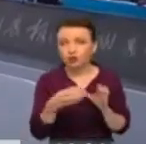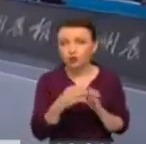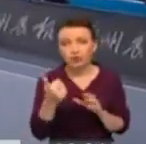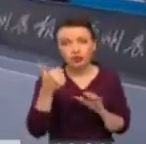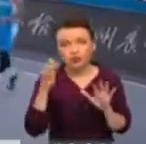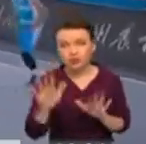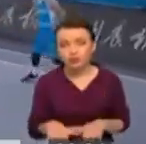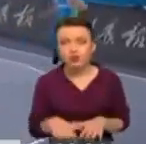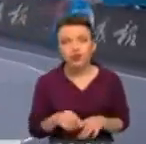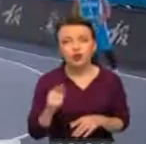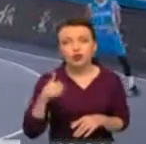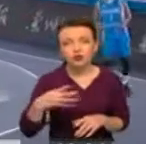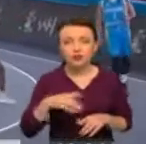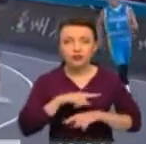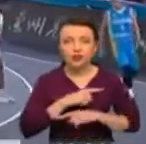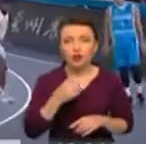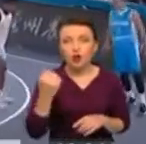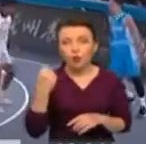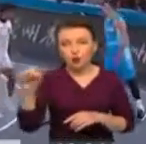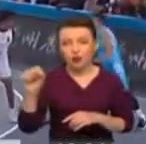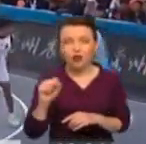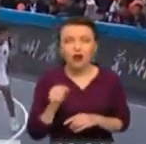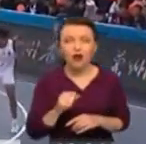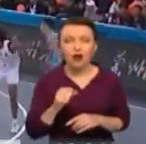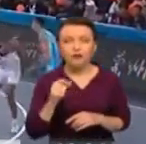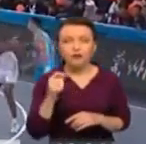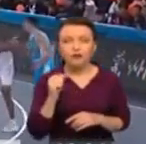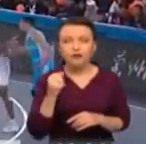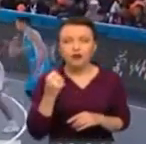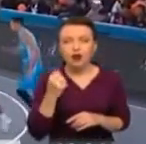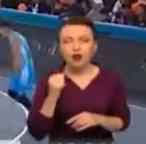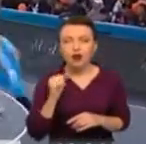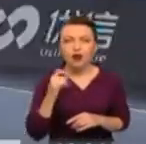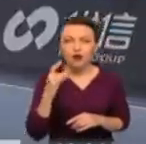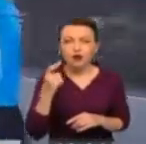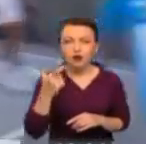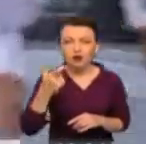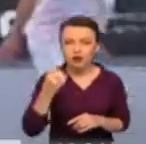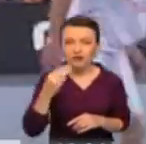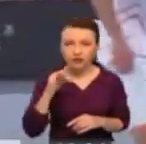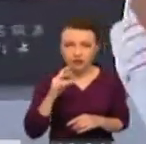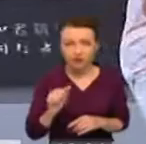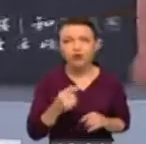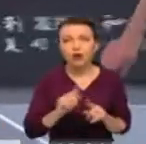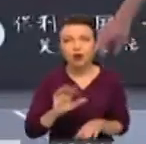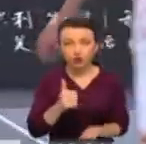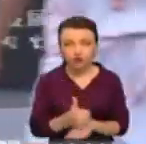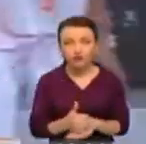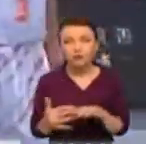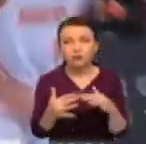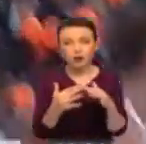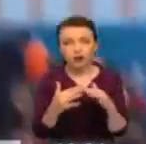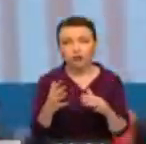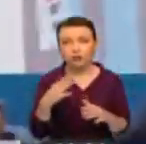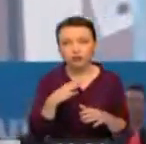У чвертьфіналі обіграла Аргентину. Того ж дня у півфіналі здолала Нідерланди. І лише головний матч за титул пішов не